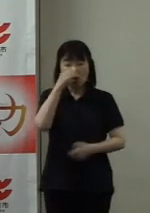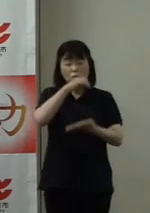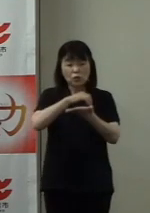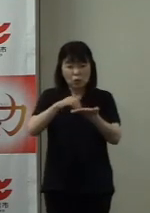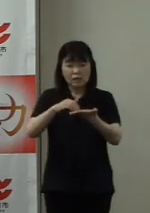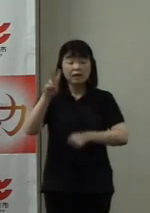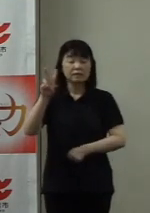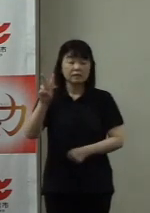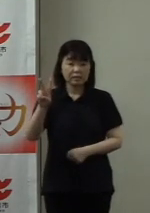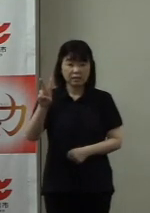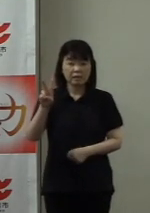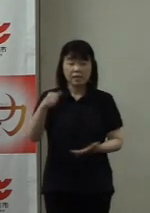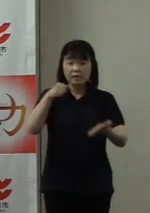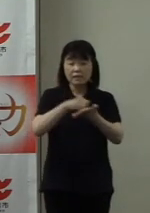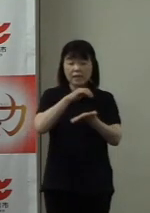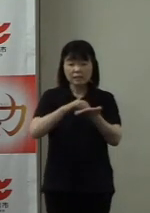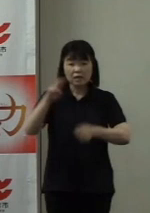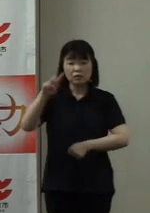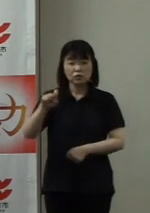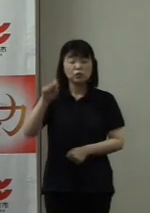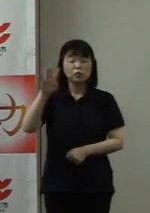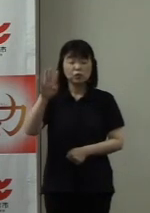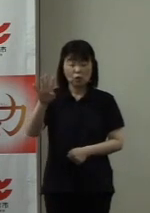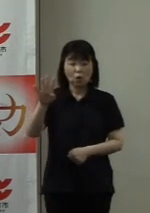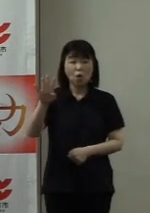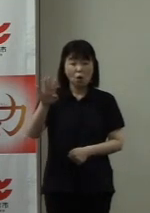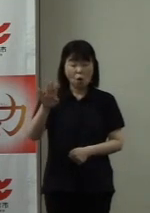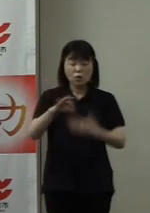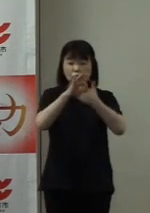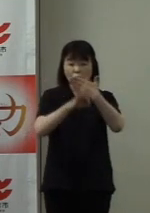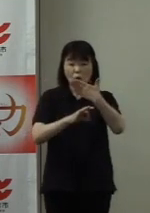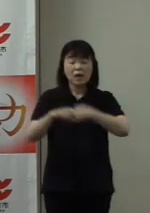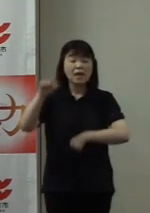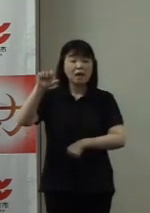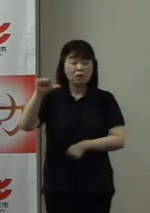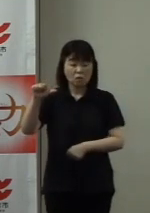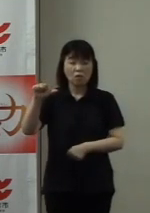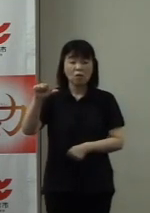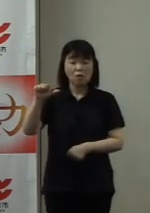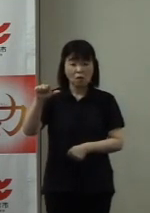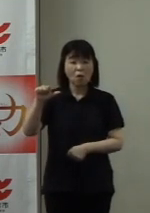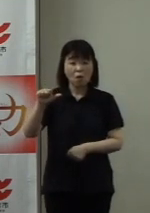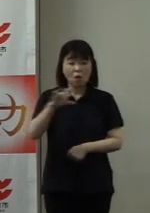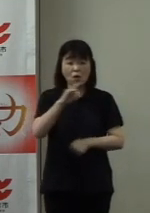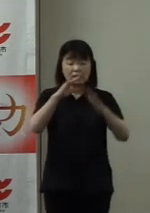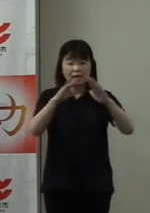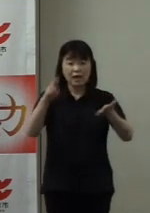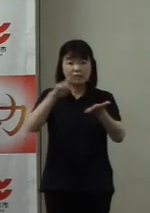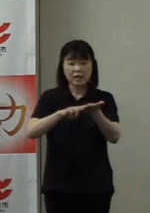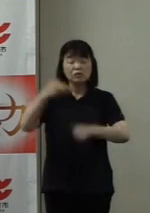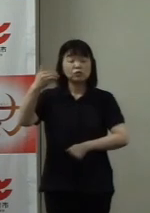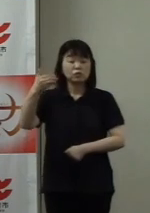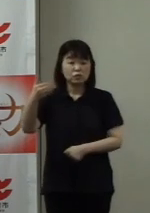案件2件、決算案件14件、条例案件5件、断行議決案件